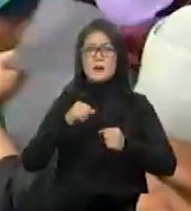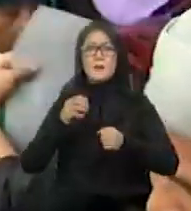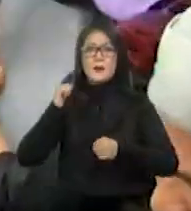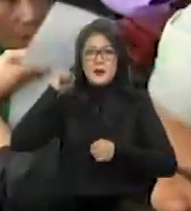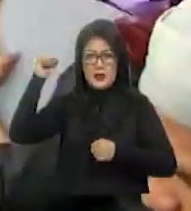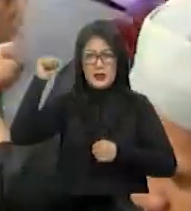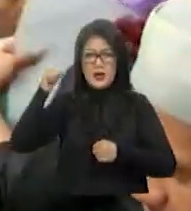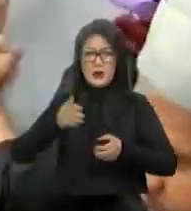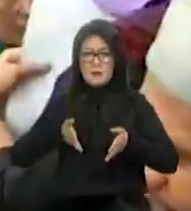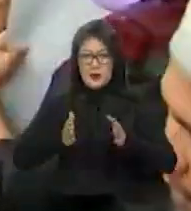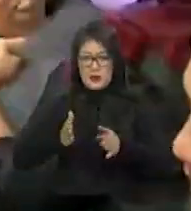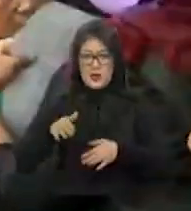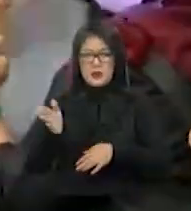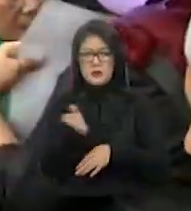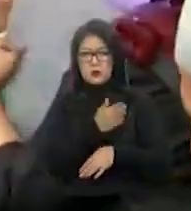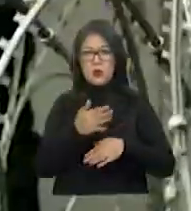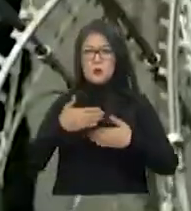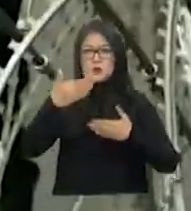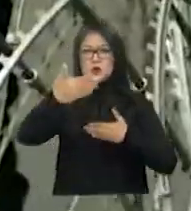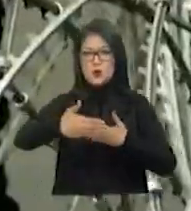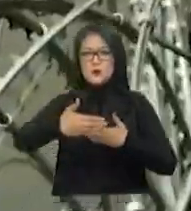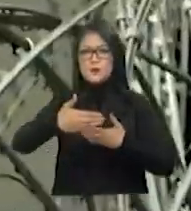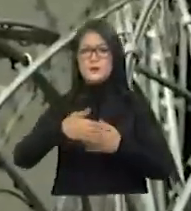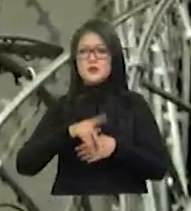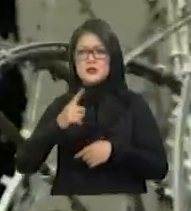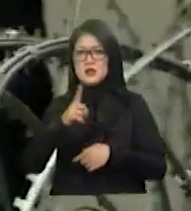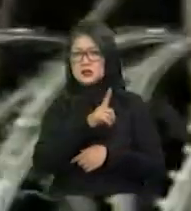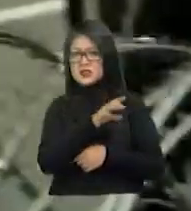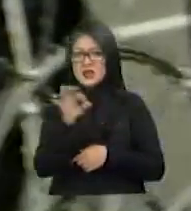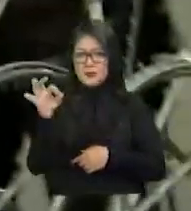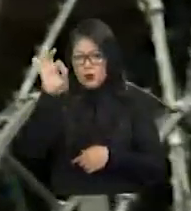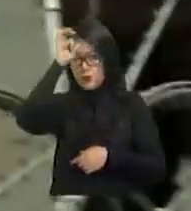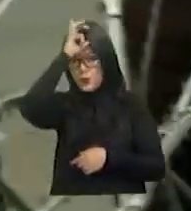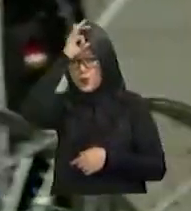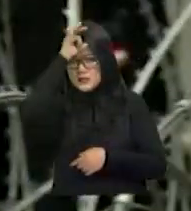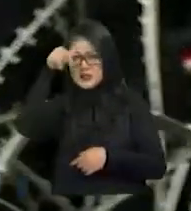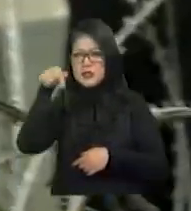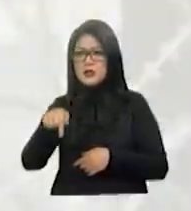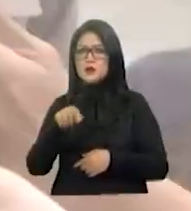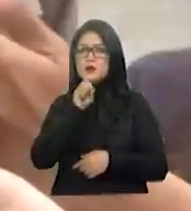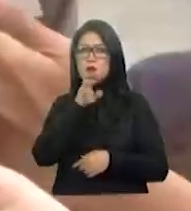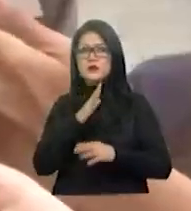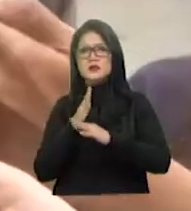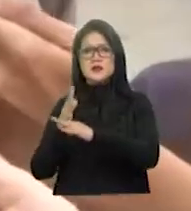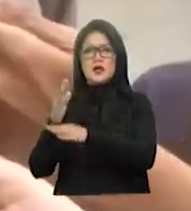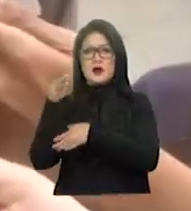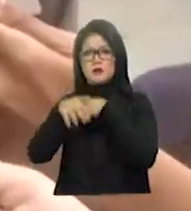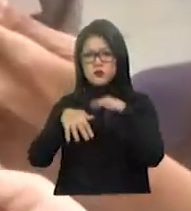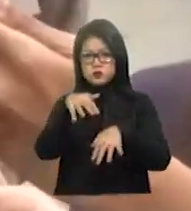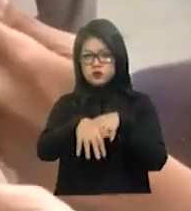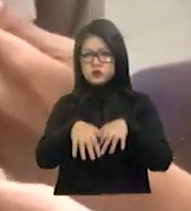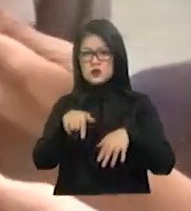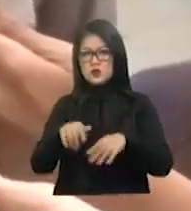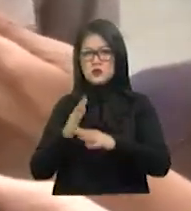sebanyak 6200 personel kepolisian dikerahkan untuk mengamankan jalannya aksi unjukrasa penyampaian pendapat